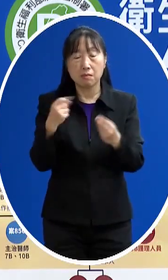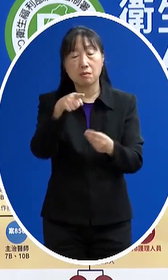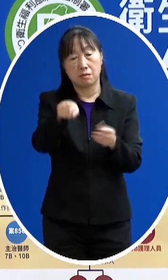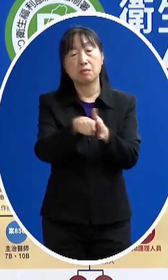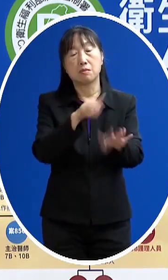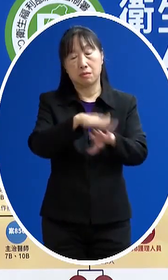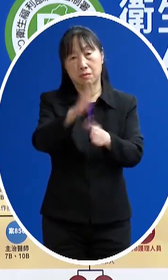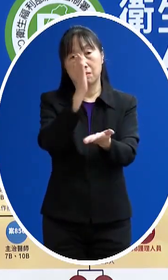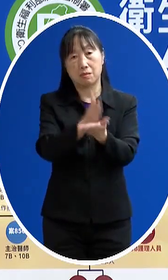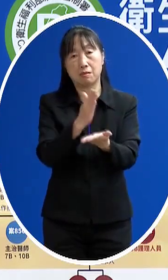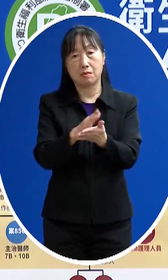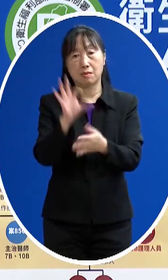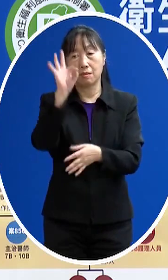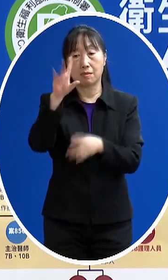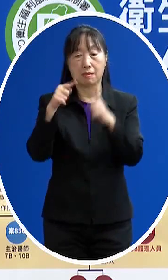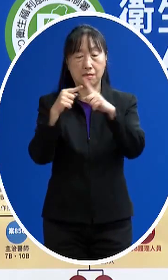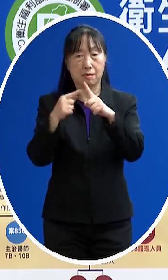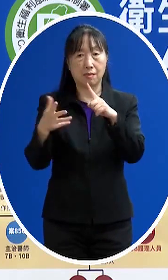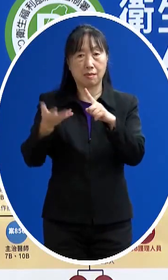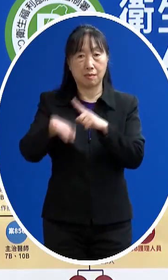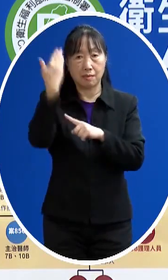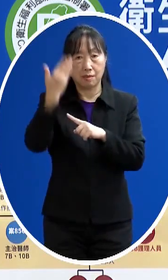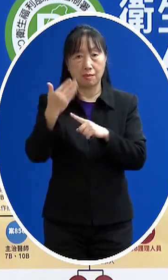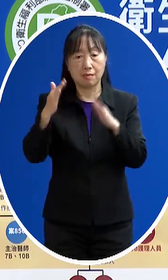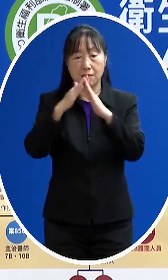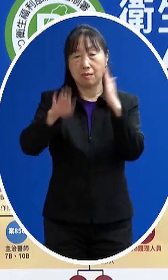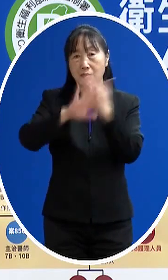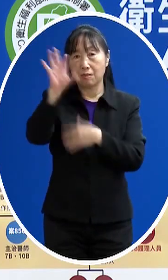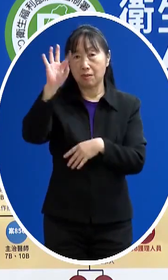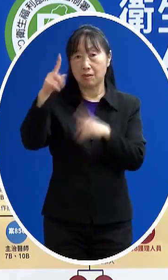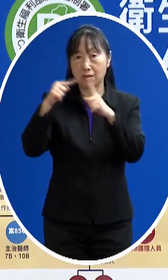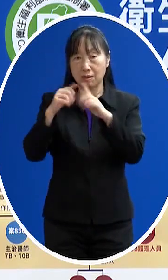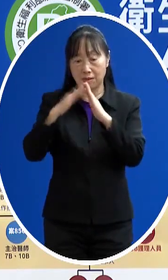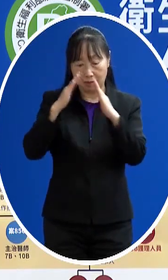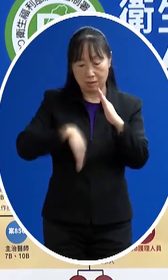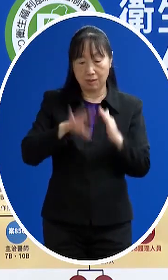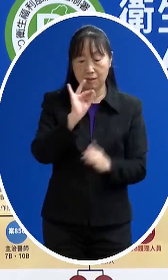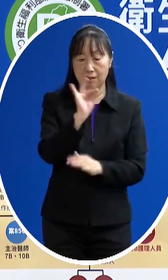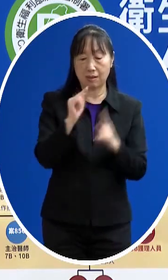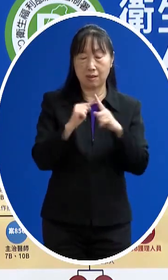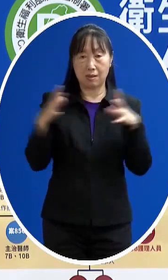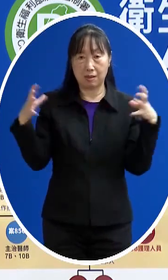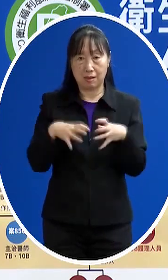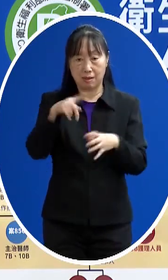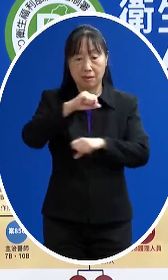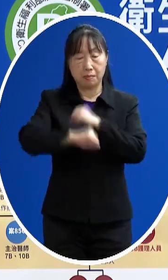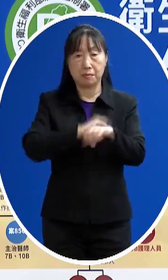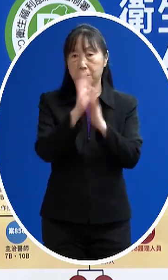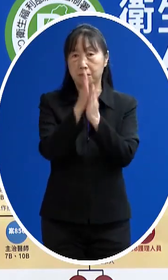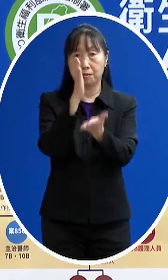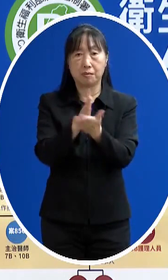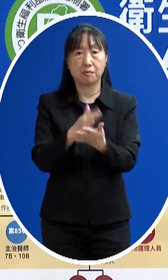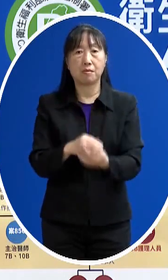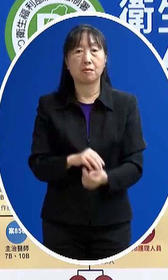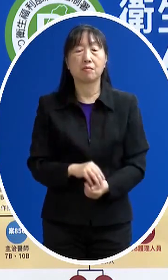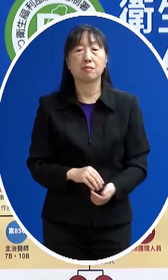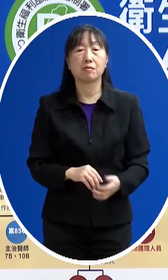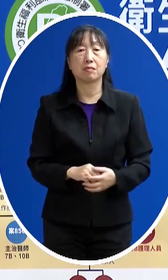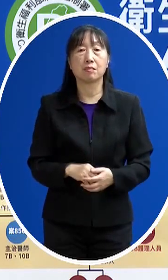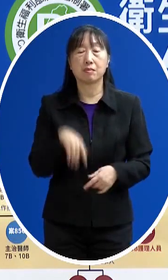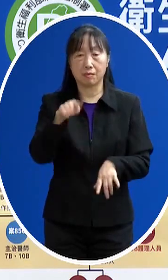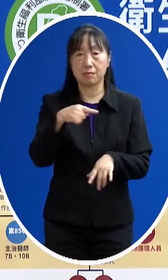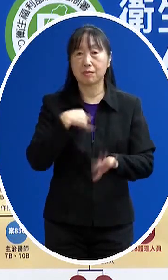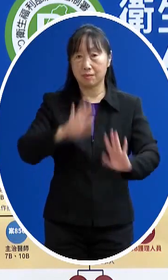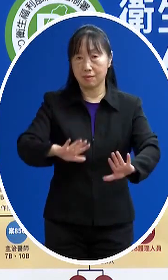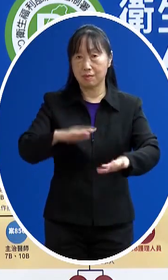我们会禁止500人以上，室外500人以上，室内100人以上的活动。那仍然维持在一起，我们